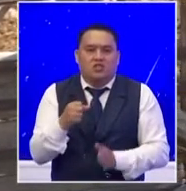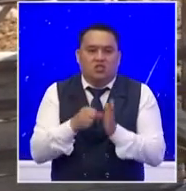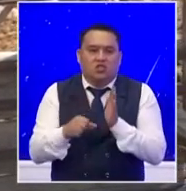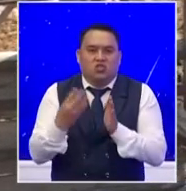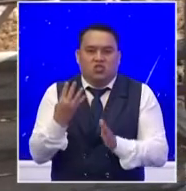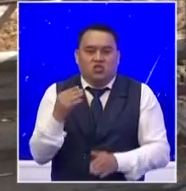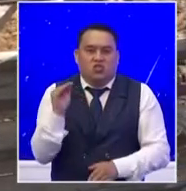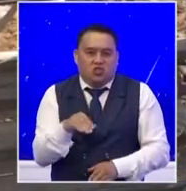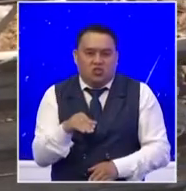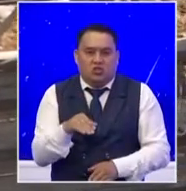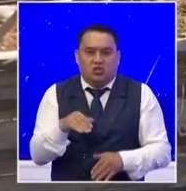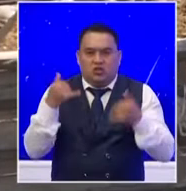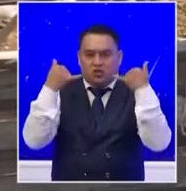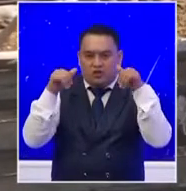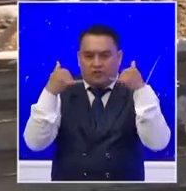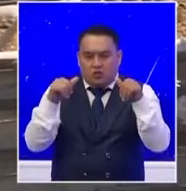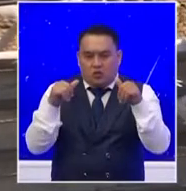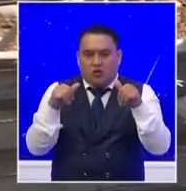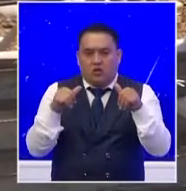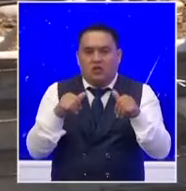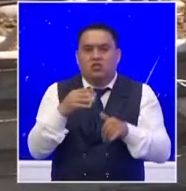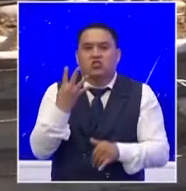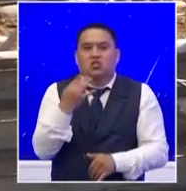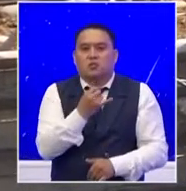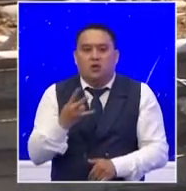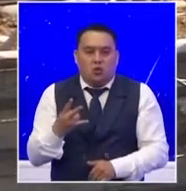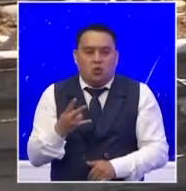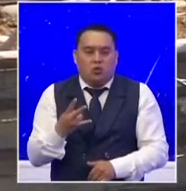1 264 000 крупнорогатого скота,